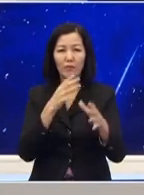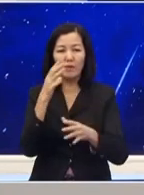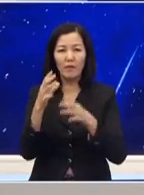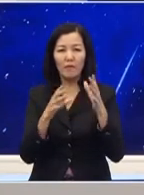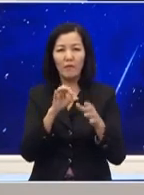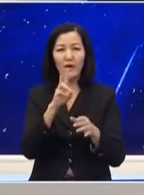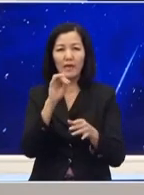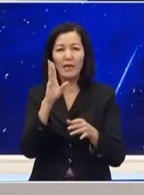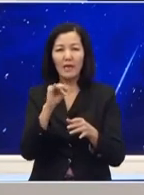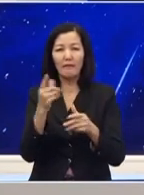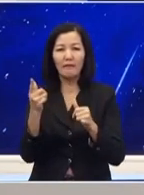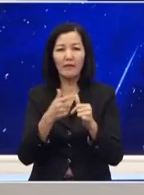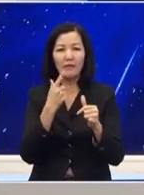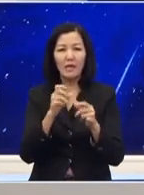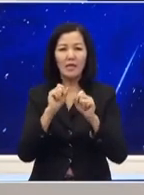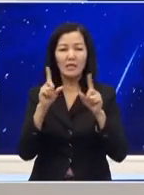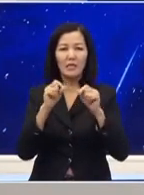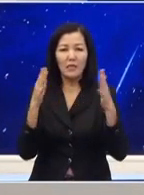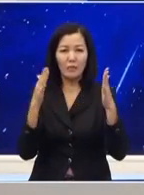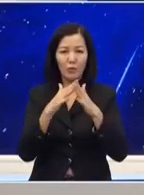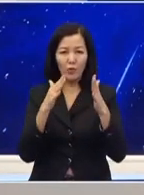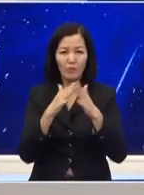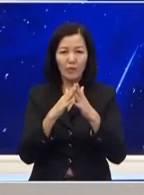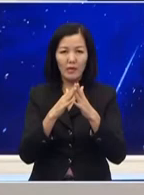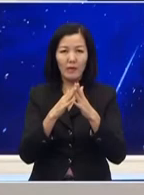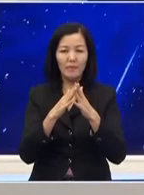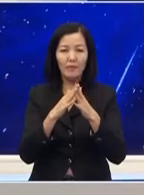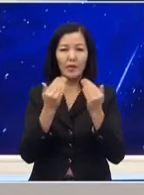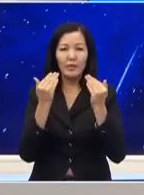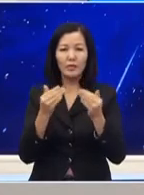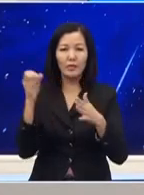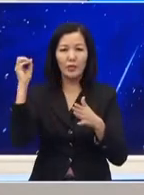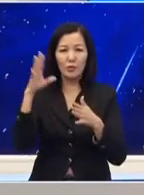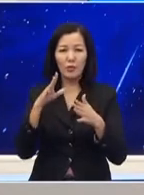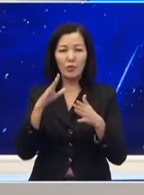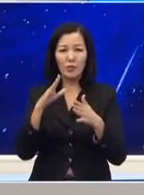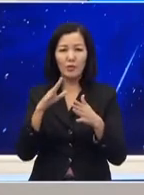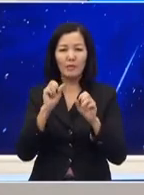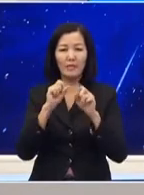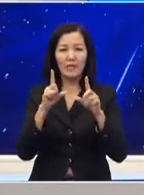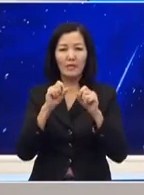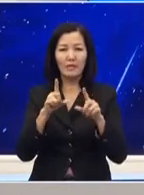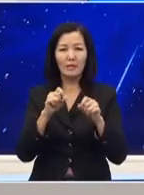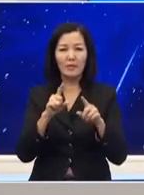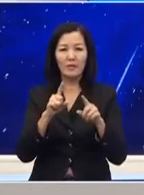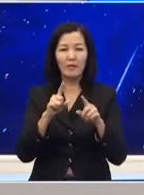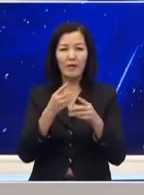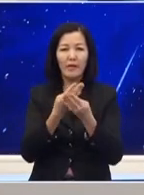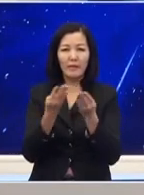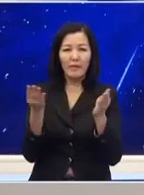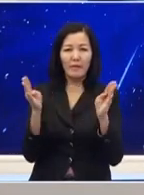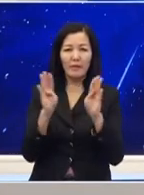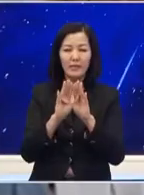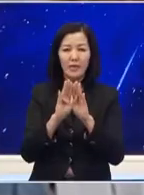океана. Аппарат называют «золотым домиком» из-за формы корпуса с солнечными панелями и золотистого термоизоляционного